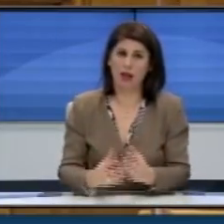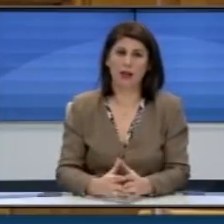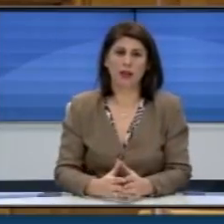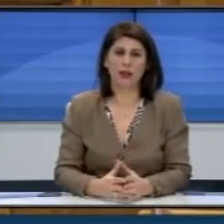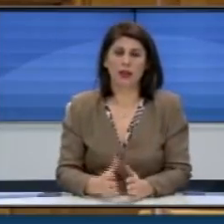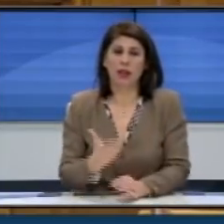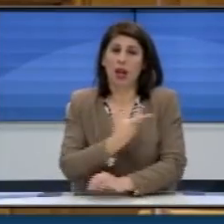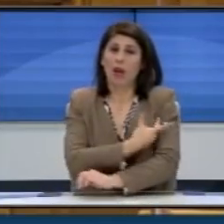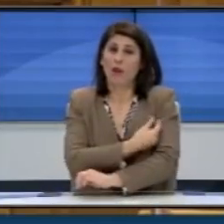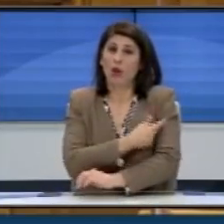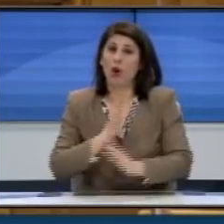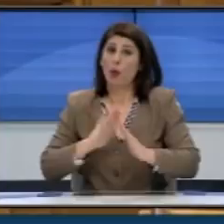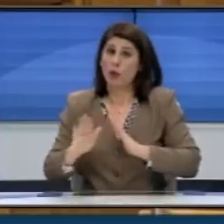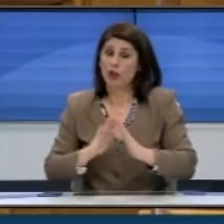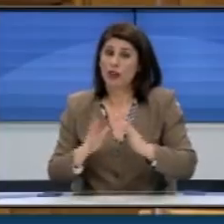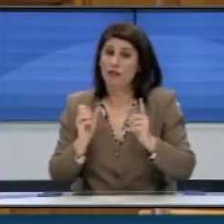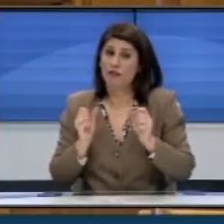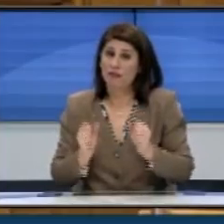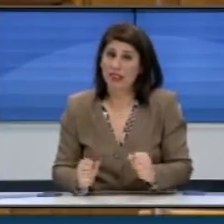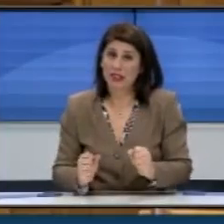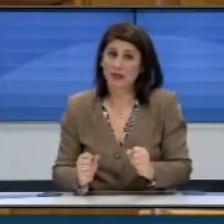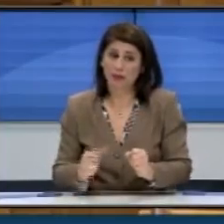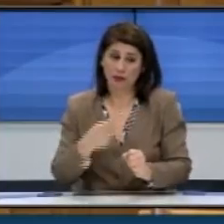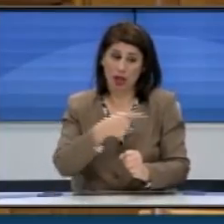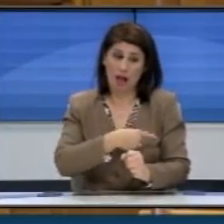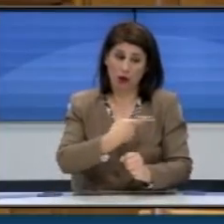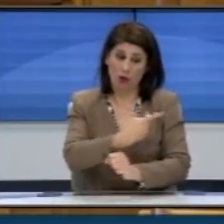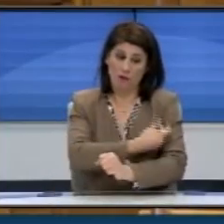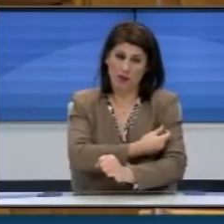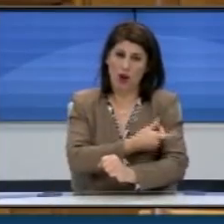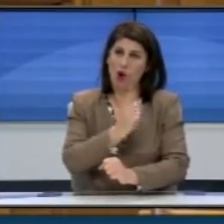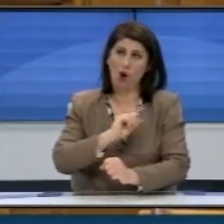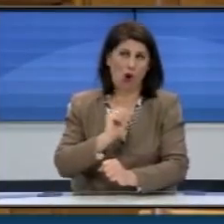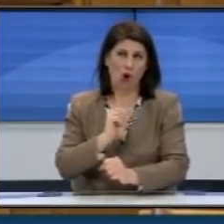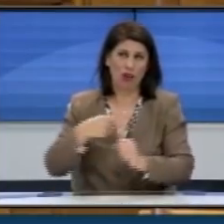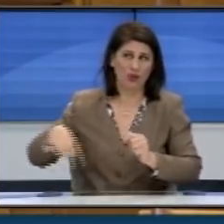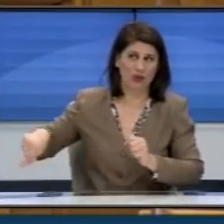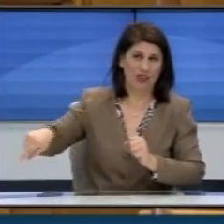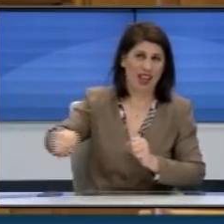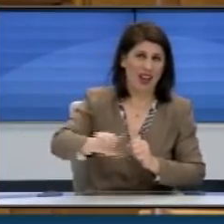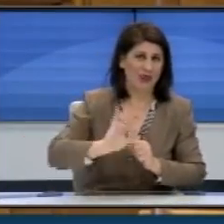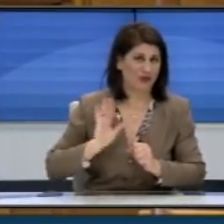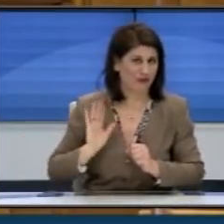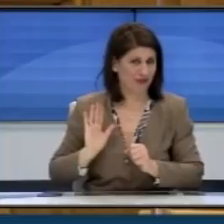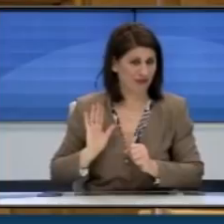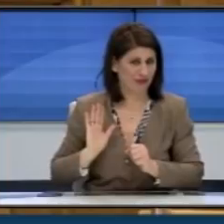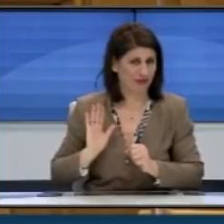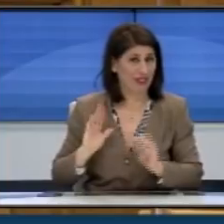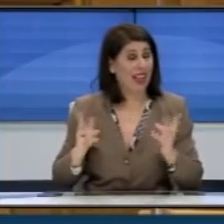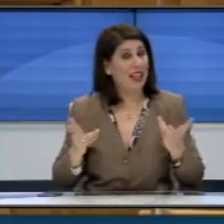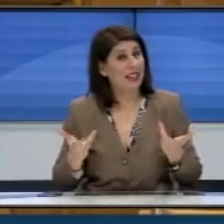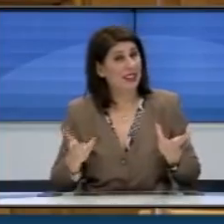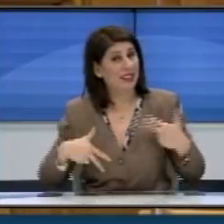ο εμβολιασμός προστατεύει βασικά τον εμβολιαζόμενο και όχι όλους τους υπόλοιπους. Γιατί όμως